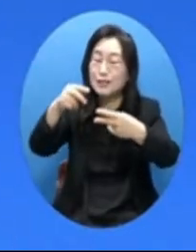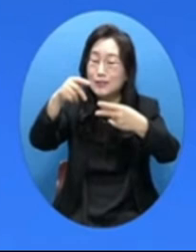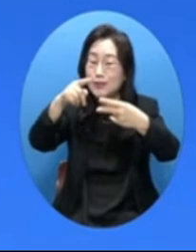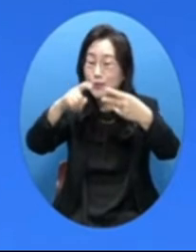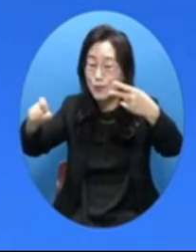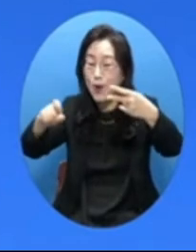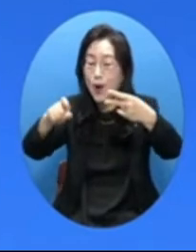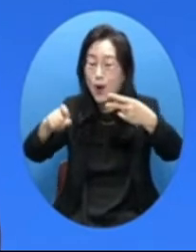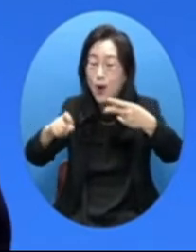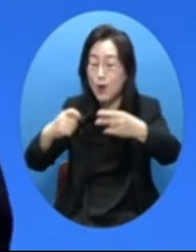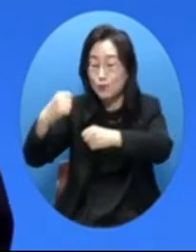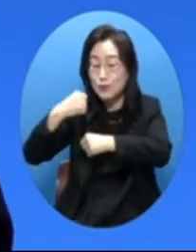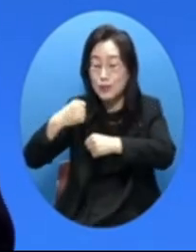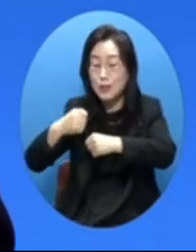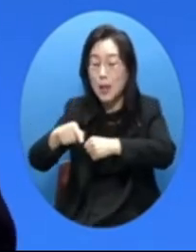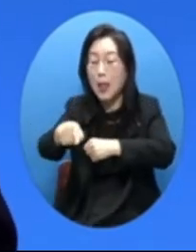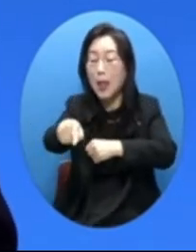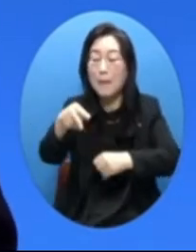저들에게